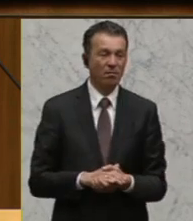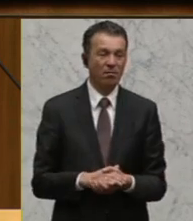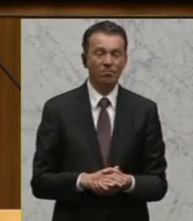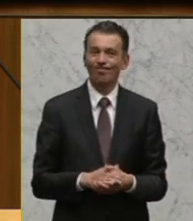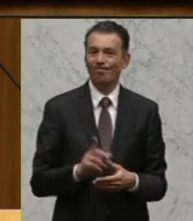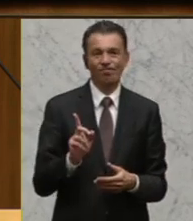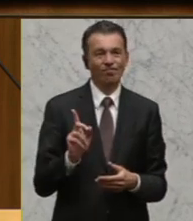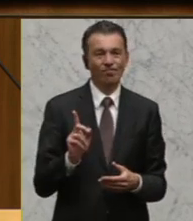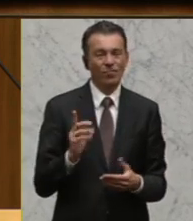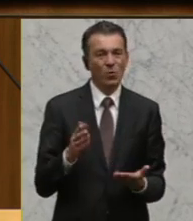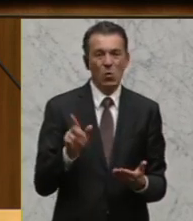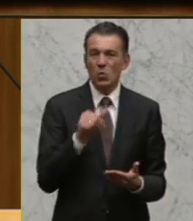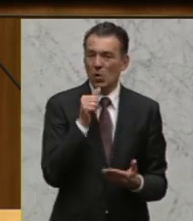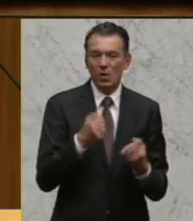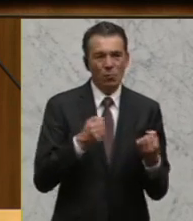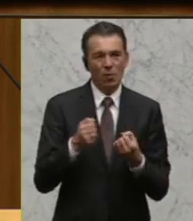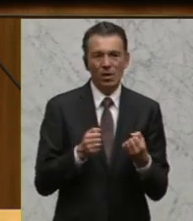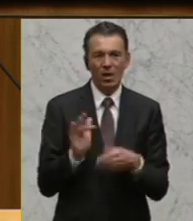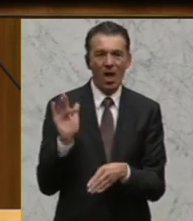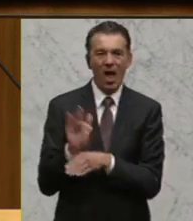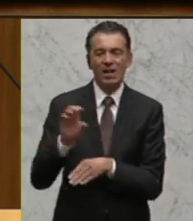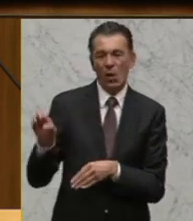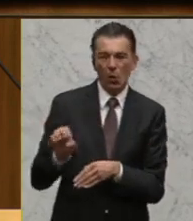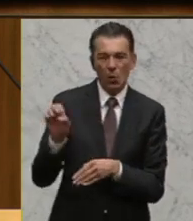völkertrennenden Emotionen betrieben werden. Antieuropäische,